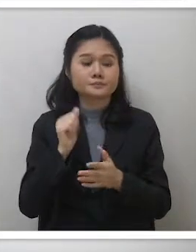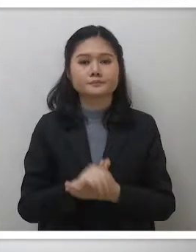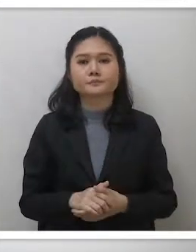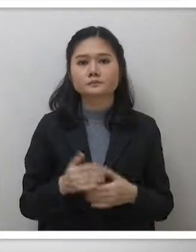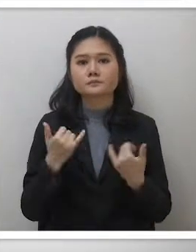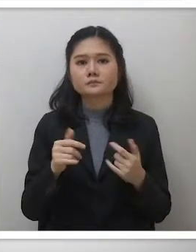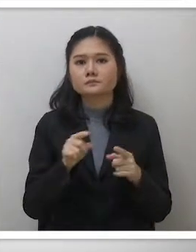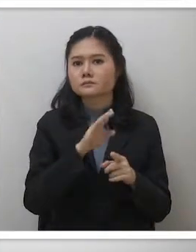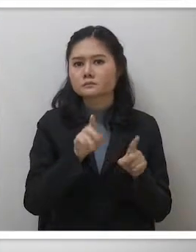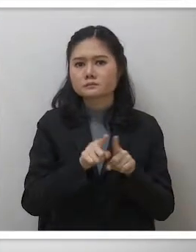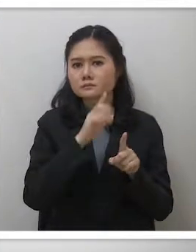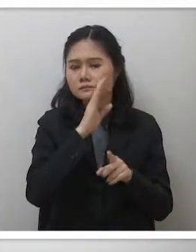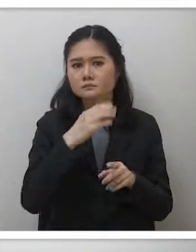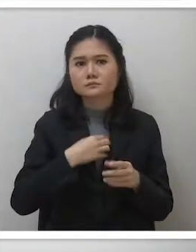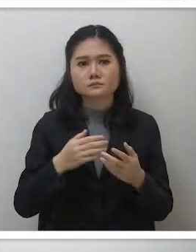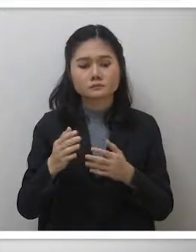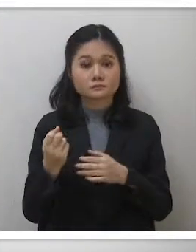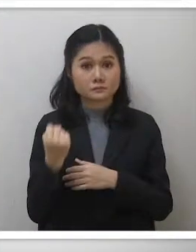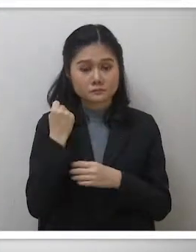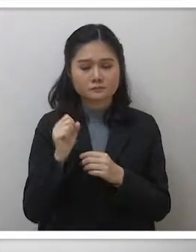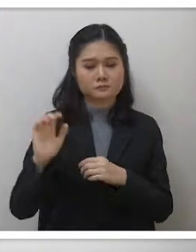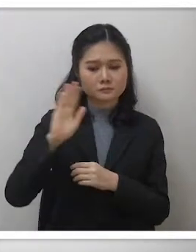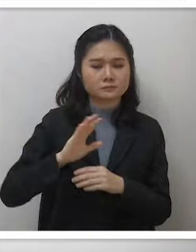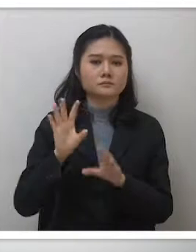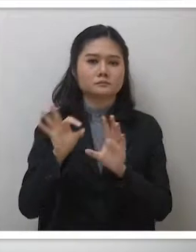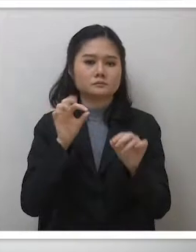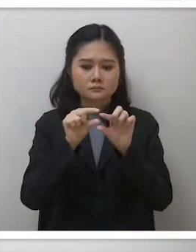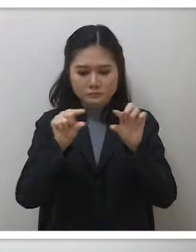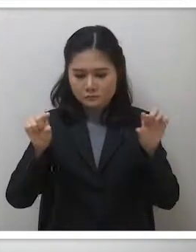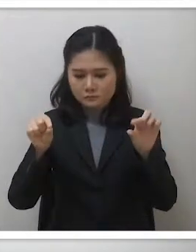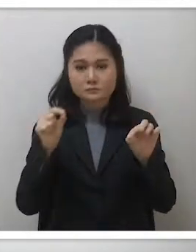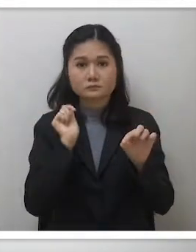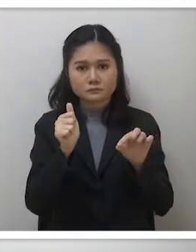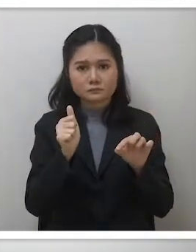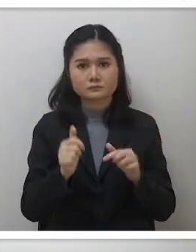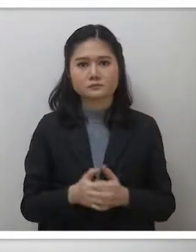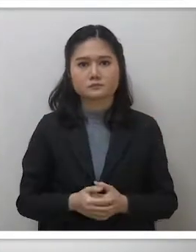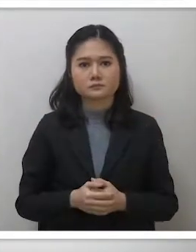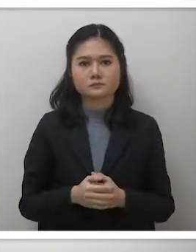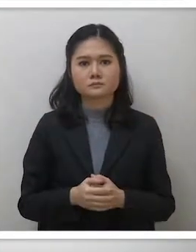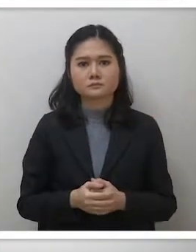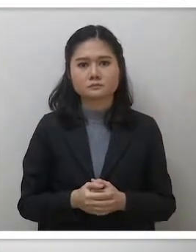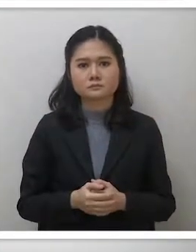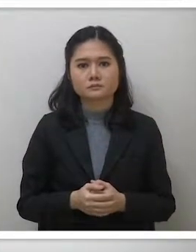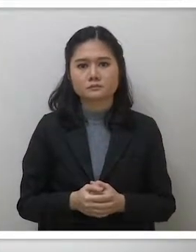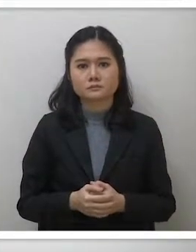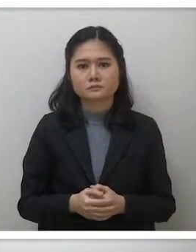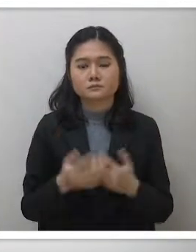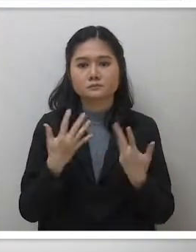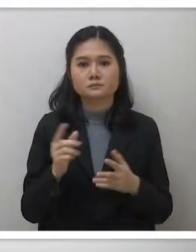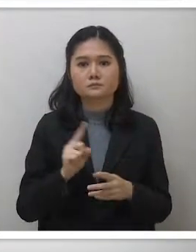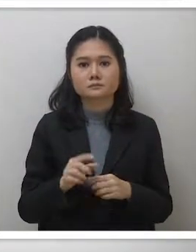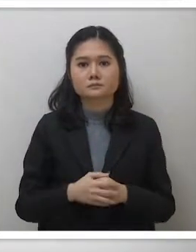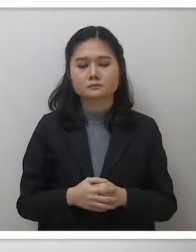คราวนี้ถ้าคุณอยากจะเปลี่ยนเป็นสีเข้มขึ้นหรืออ่อนลงก็เลือกจากนี้ได้เลยนะนั่นแสดงว่า